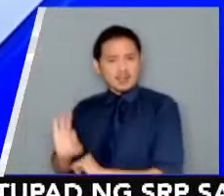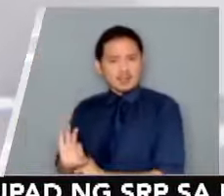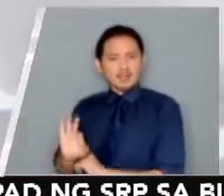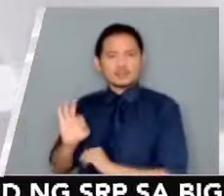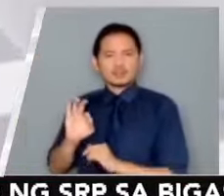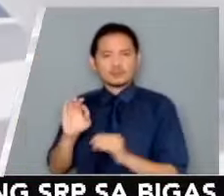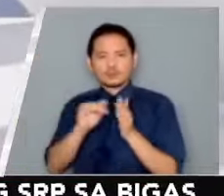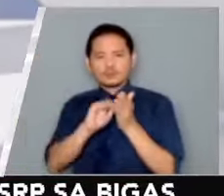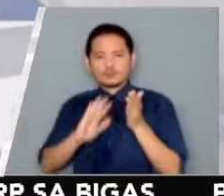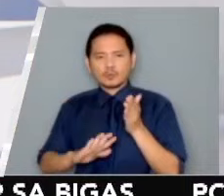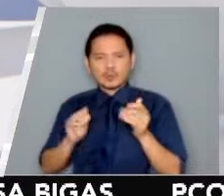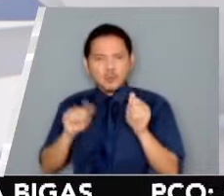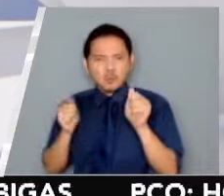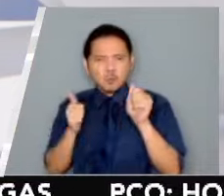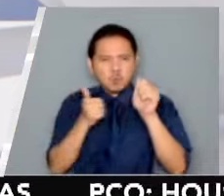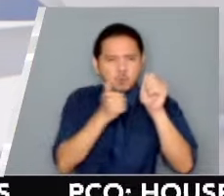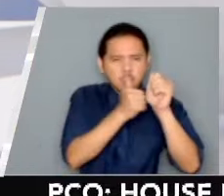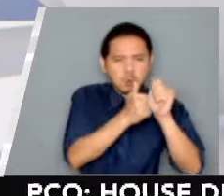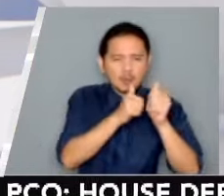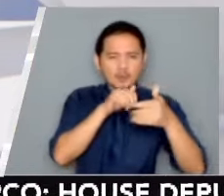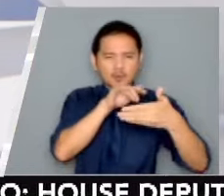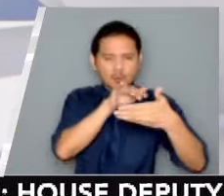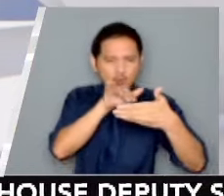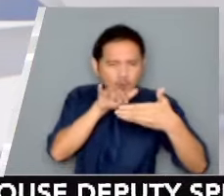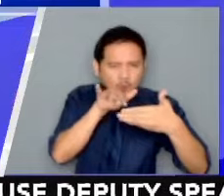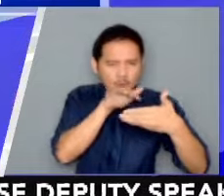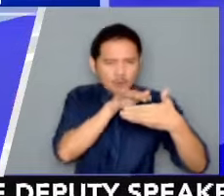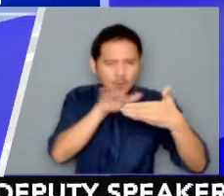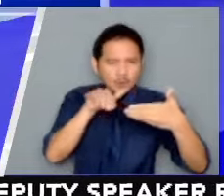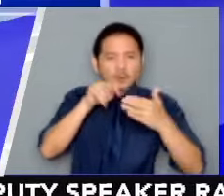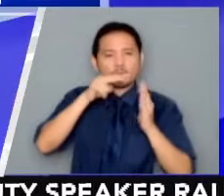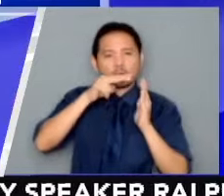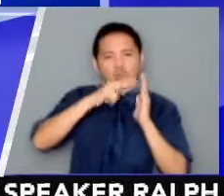may unang balita, si Bam Alegre. Bam!